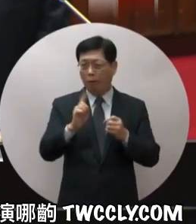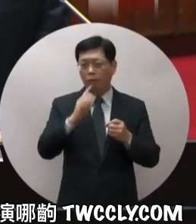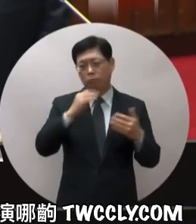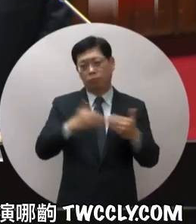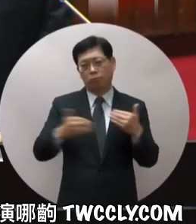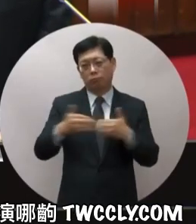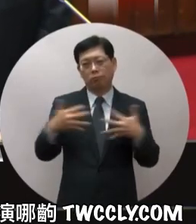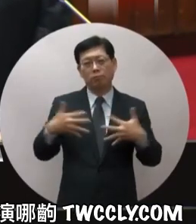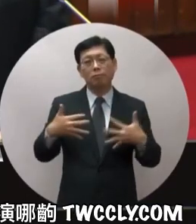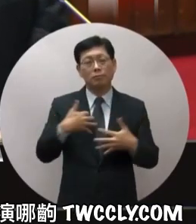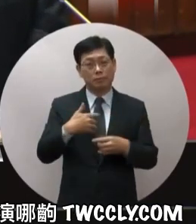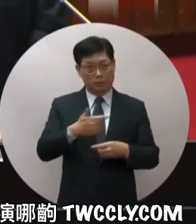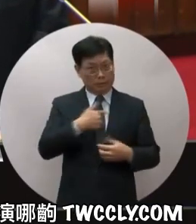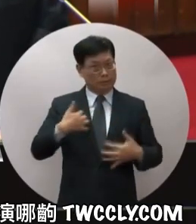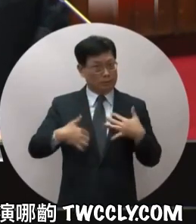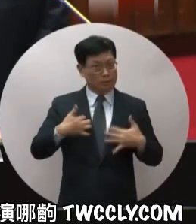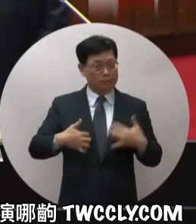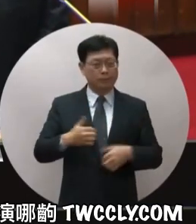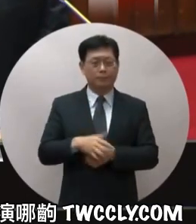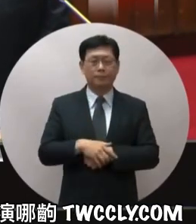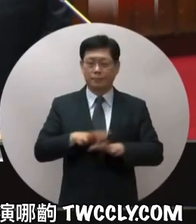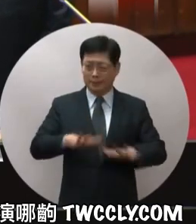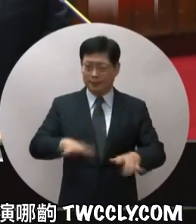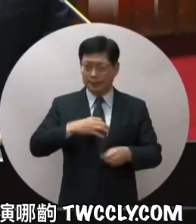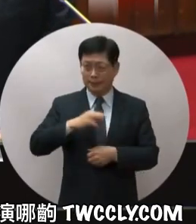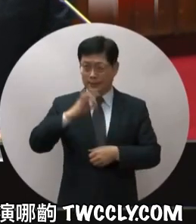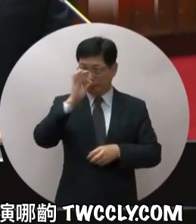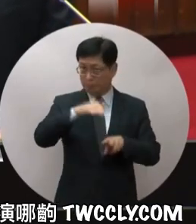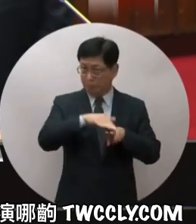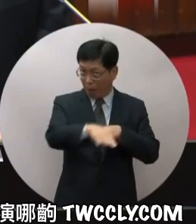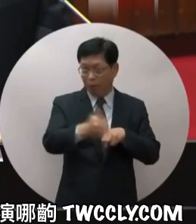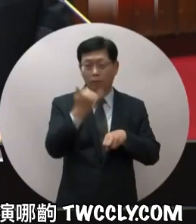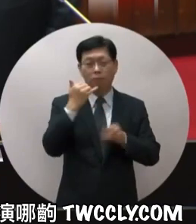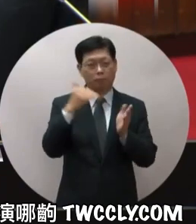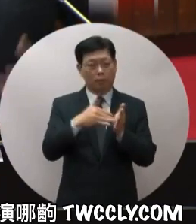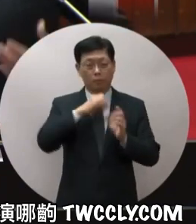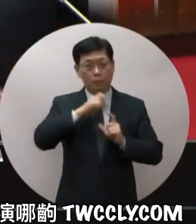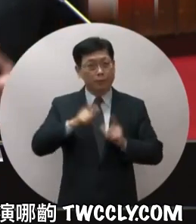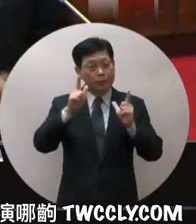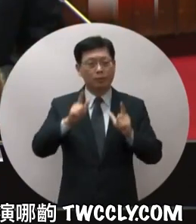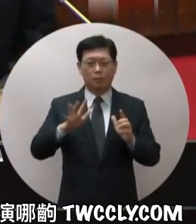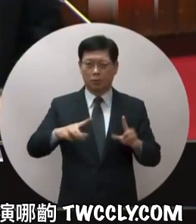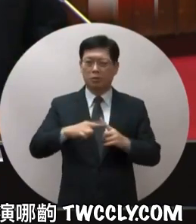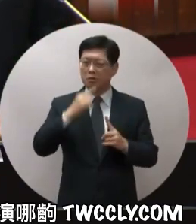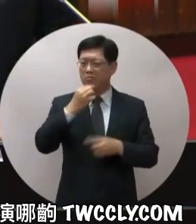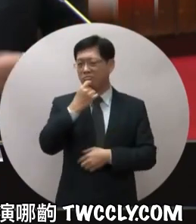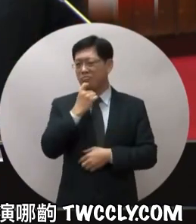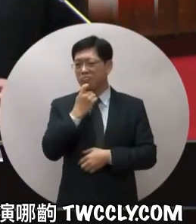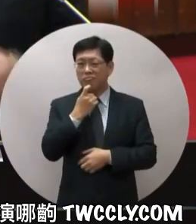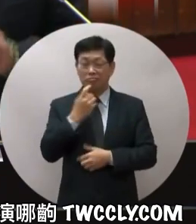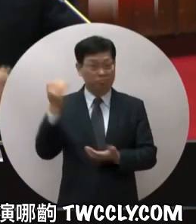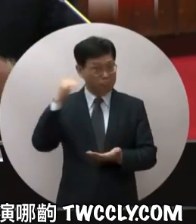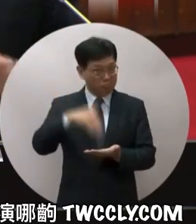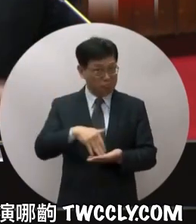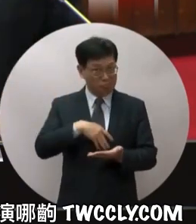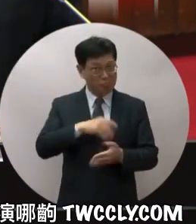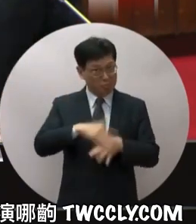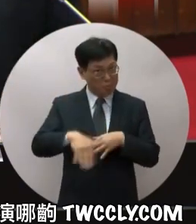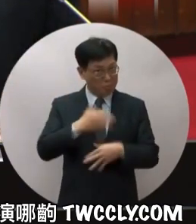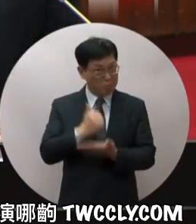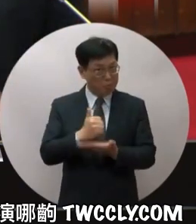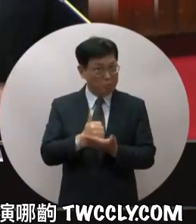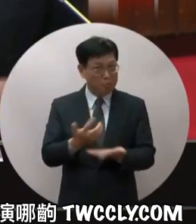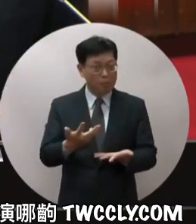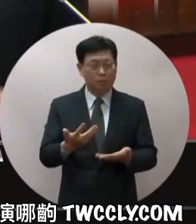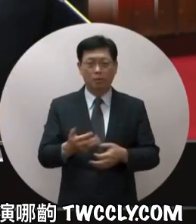那大家一直都很高興就是說高鐵能夠到我們屏東來但是有的人也還在懷疑他說到底高鐵會來賣